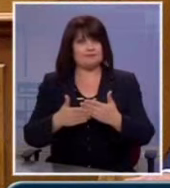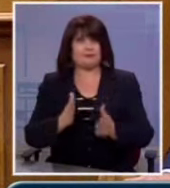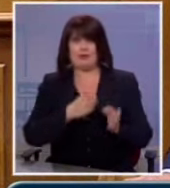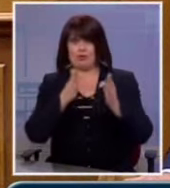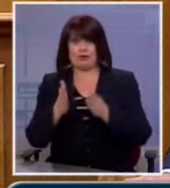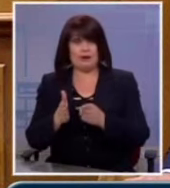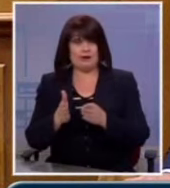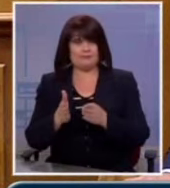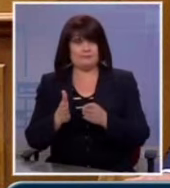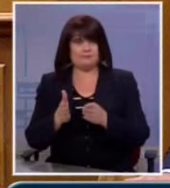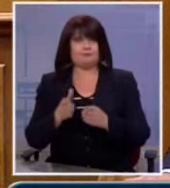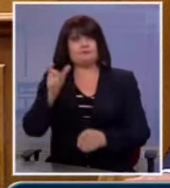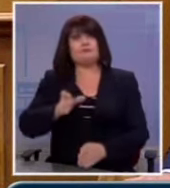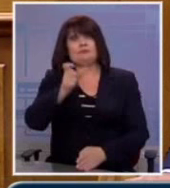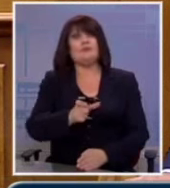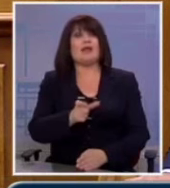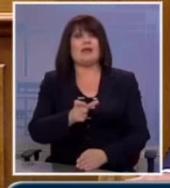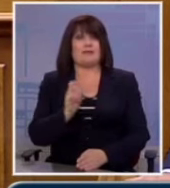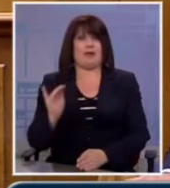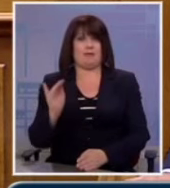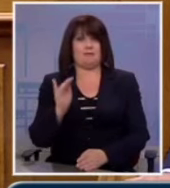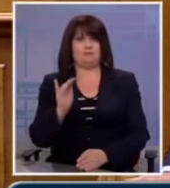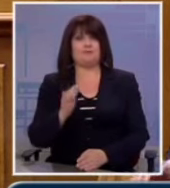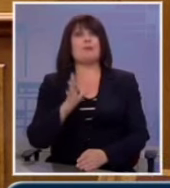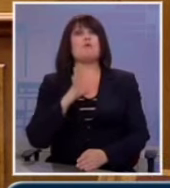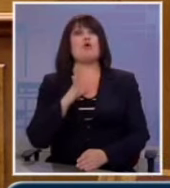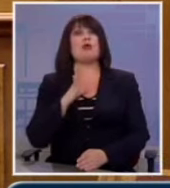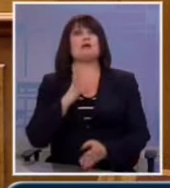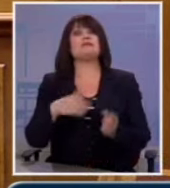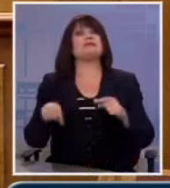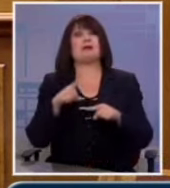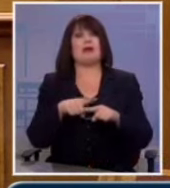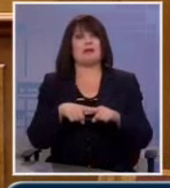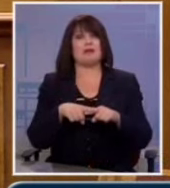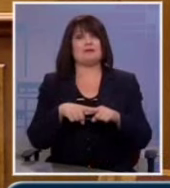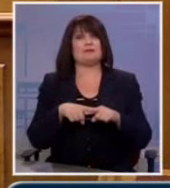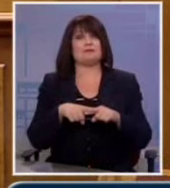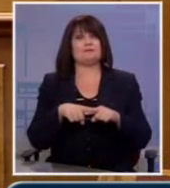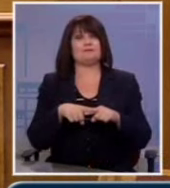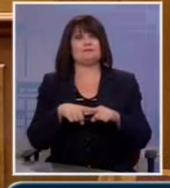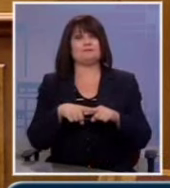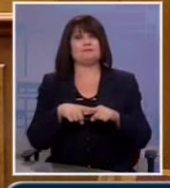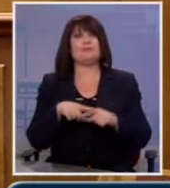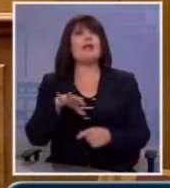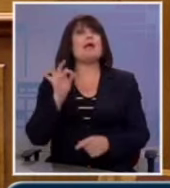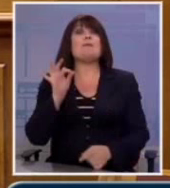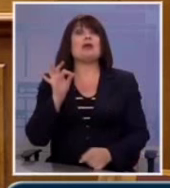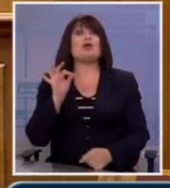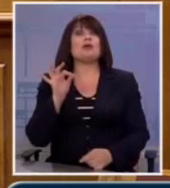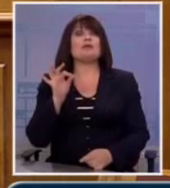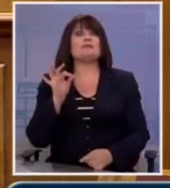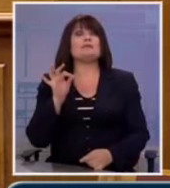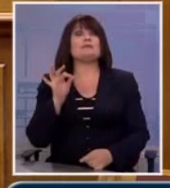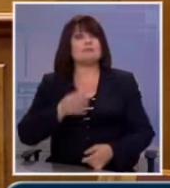αφετέρου δε τον καθένα και την καθεμιά, τους πολίτες αυτής της χώρας, είναι μια επιλογή